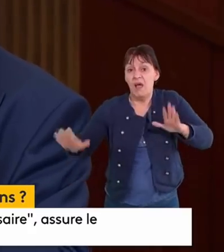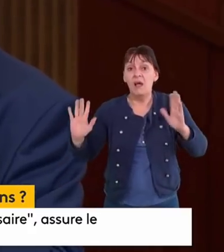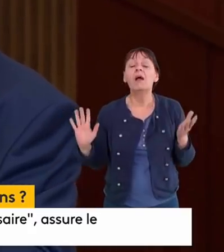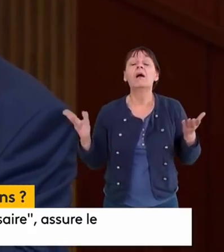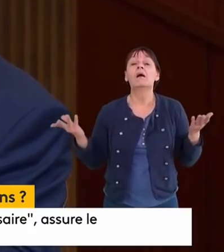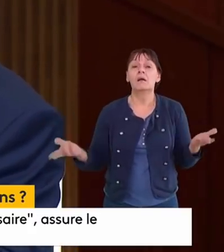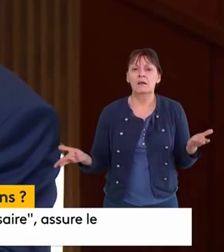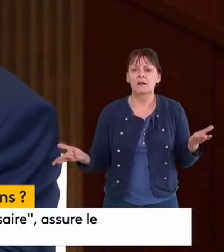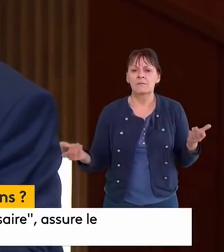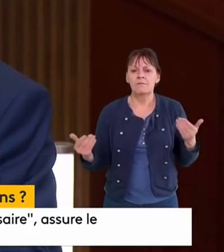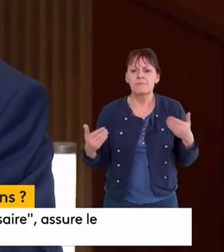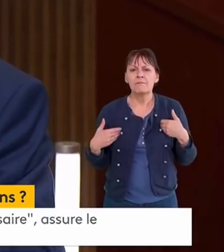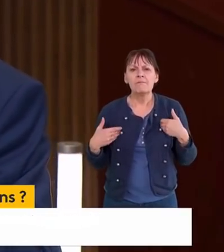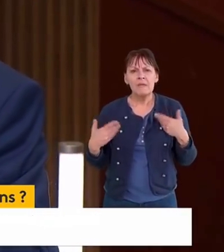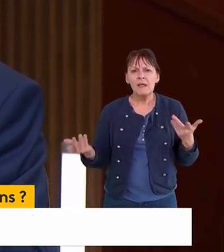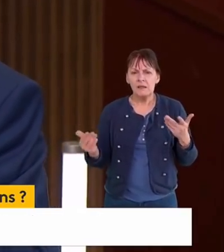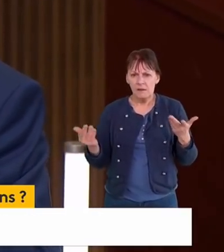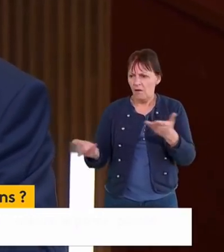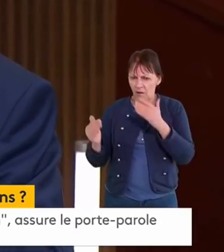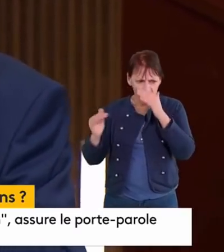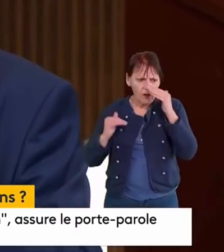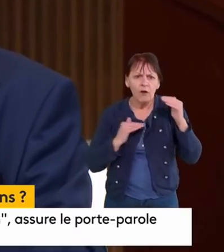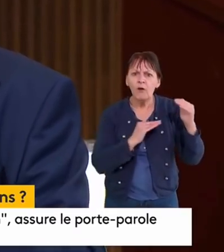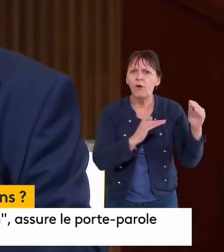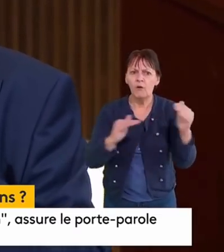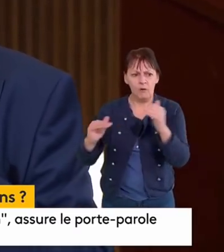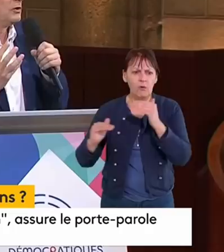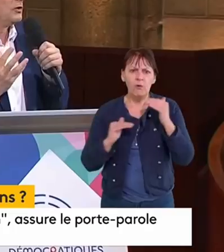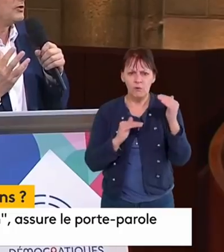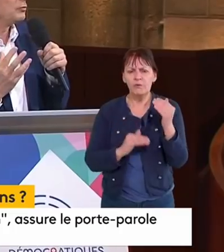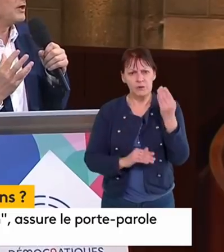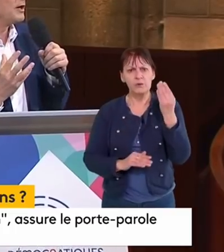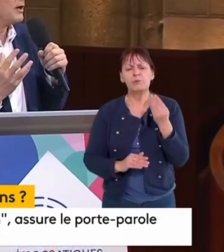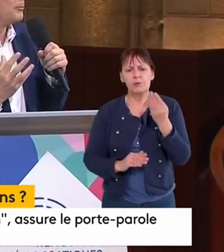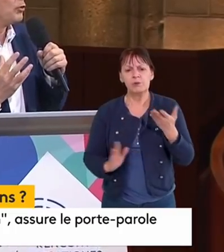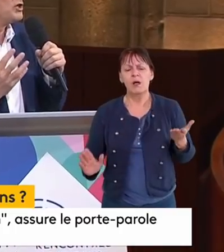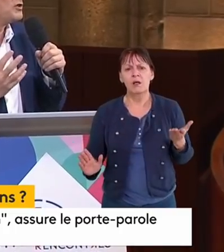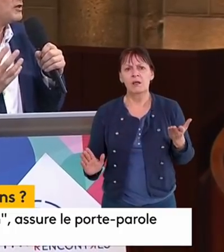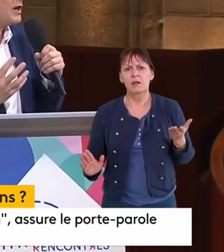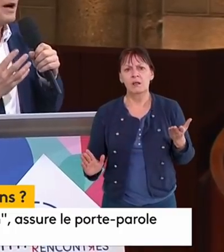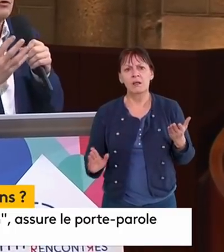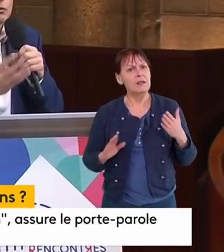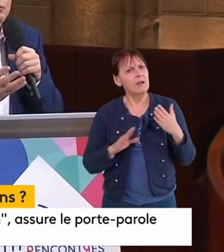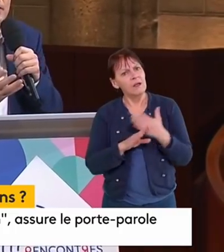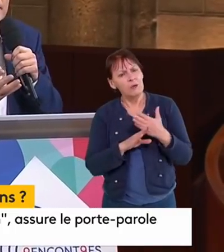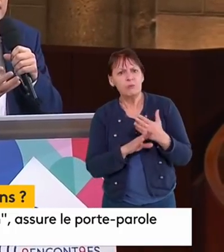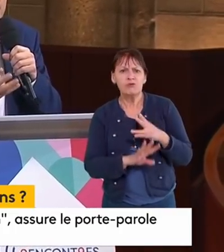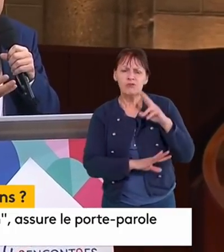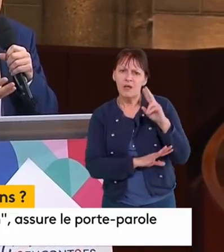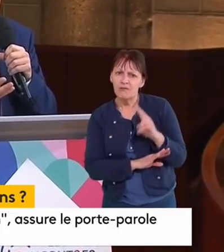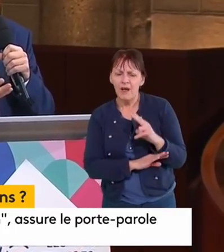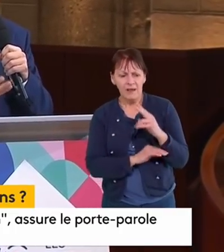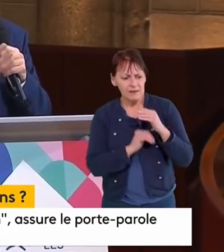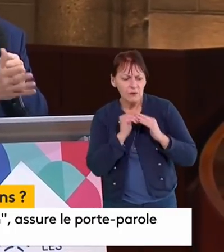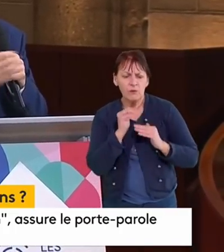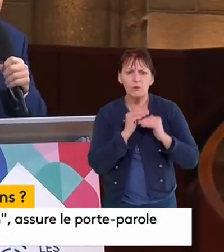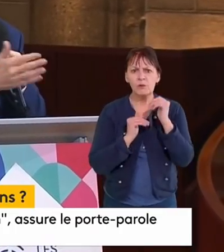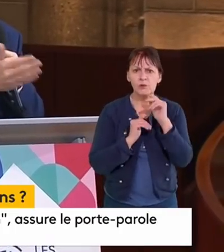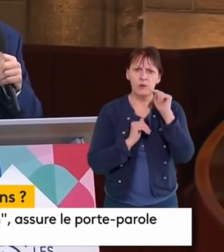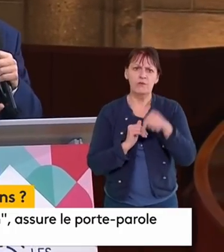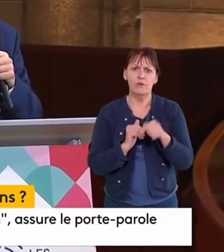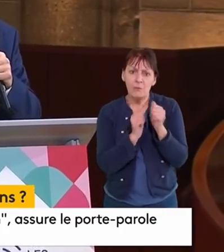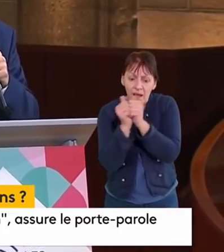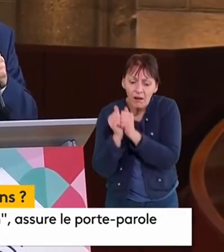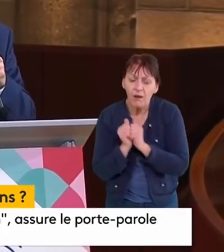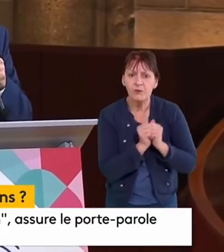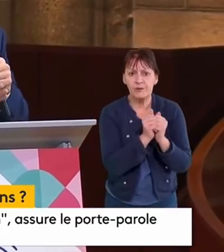de restaurer la confiance. Voilà, c'est pas. Ça doit être un projet sincère à construire et à construire